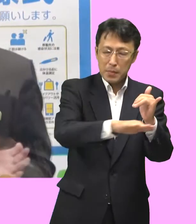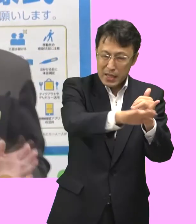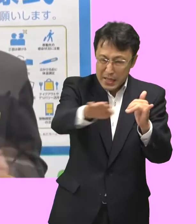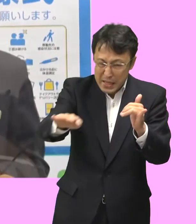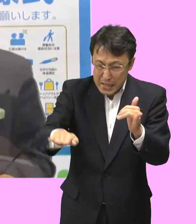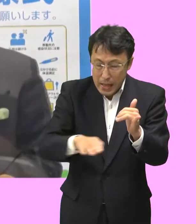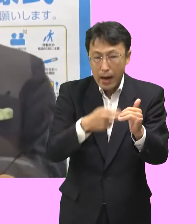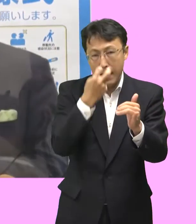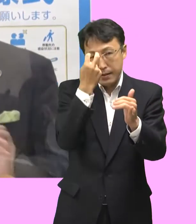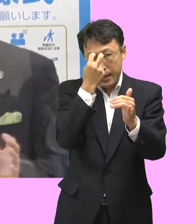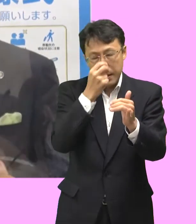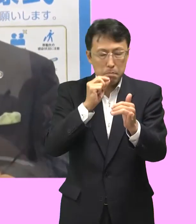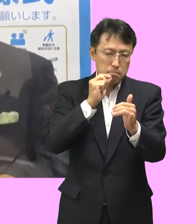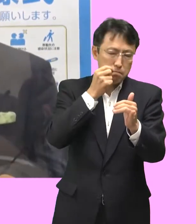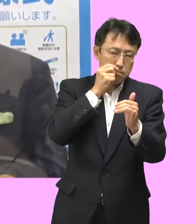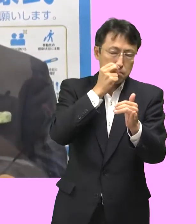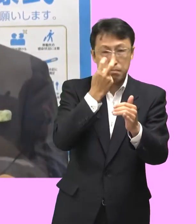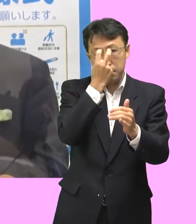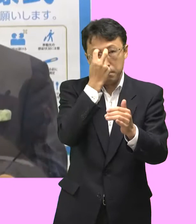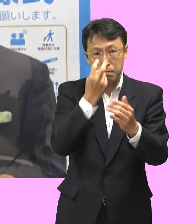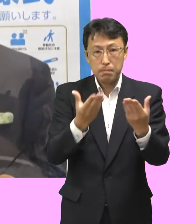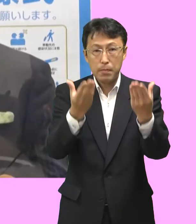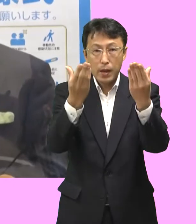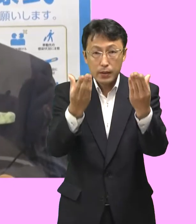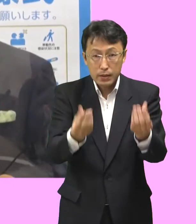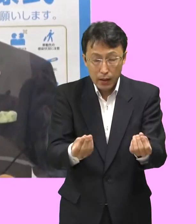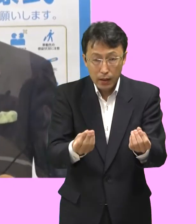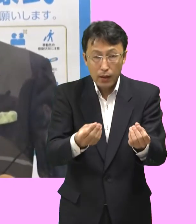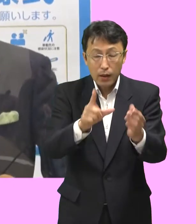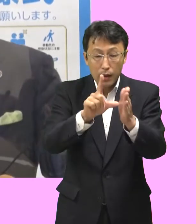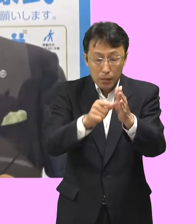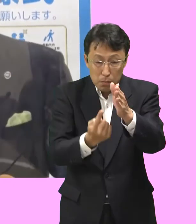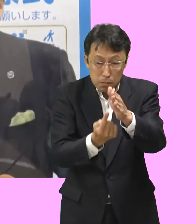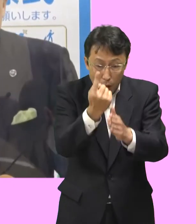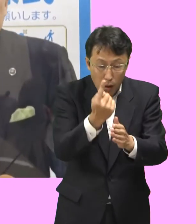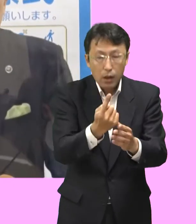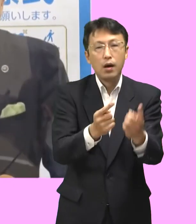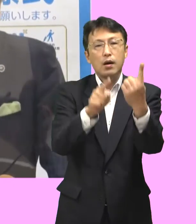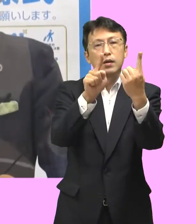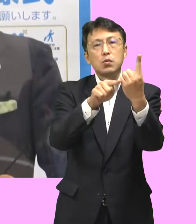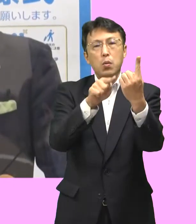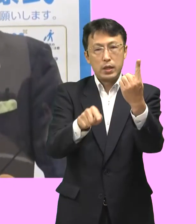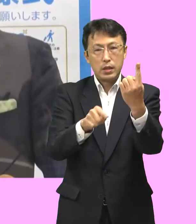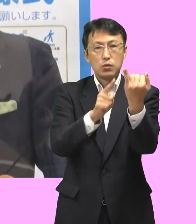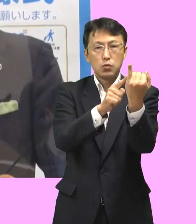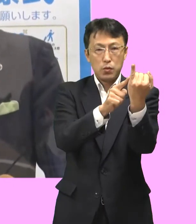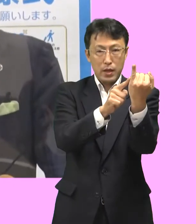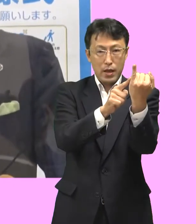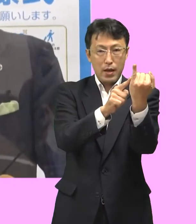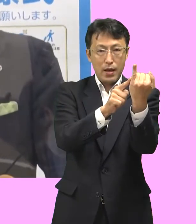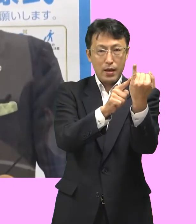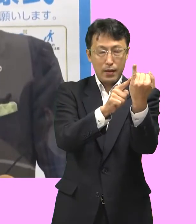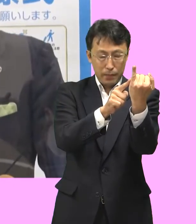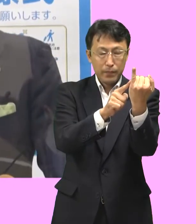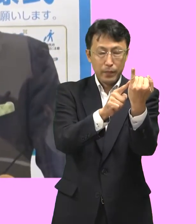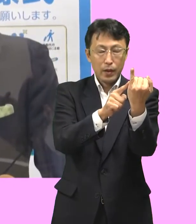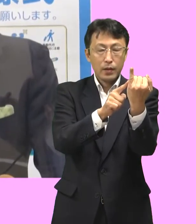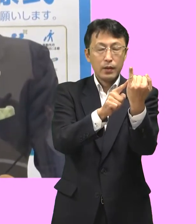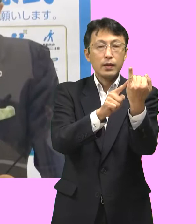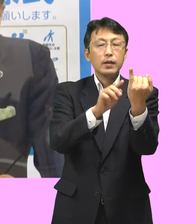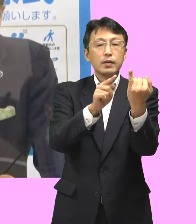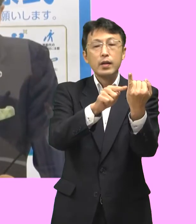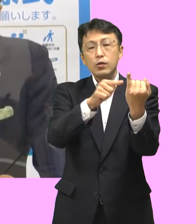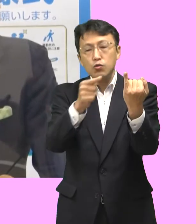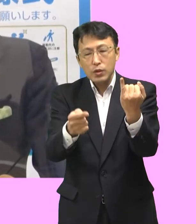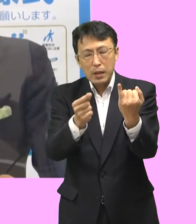のうち、一番近かった方が陽性ということになりますが、その他の方は陰性ということであります。